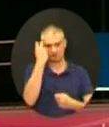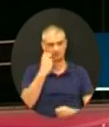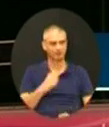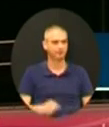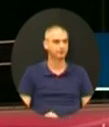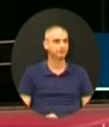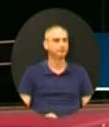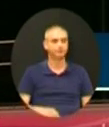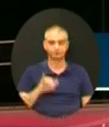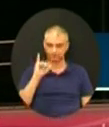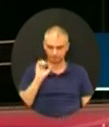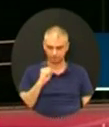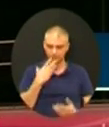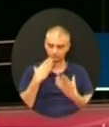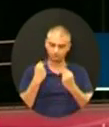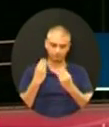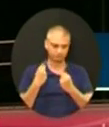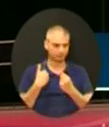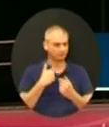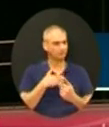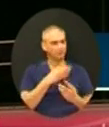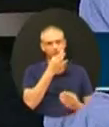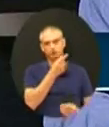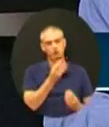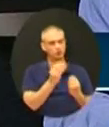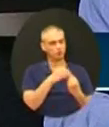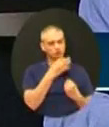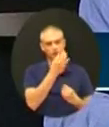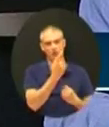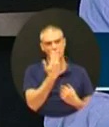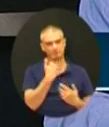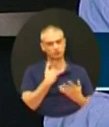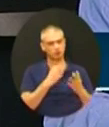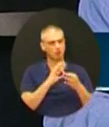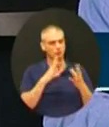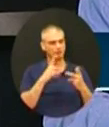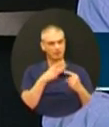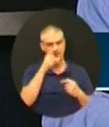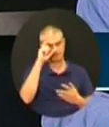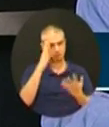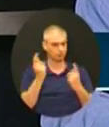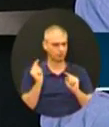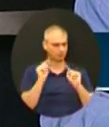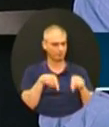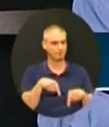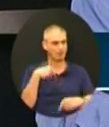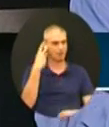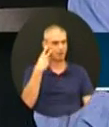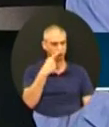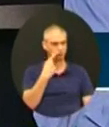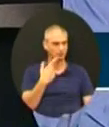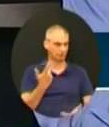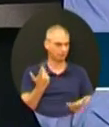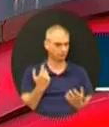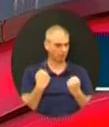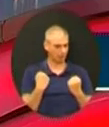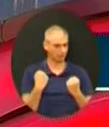כן. יאנה סורנה, תודה רבה לך. ואני רוצה לשאול אותך עוד שאלה לפני שאנחנו נפרדים, אבו מאזן מגיע לוושינגטון